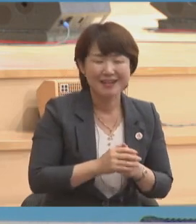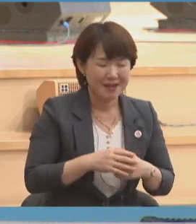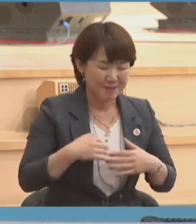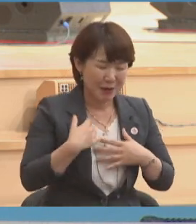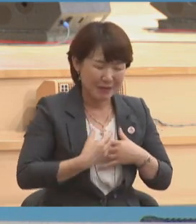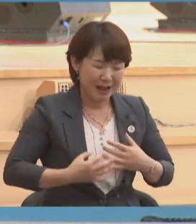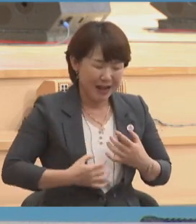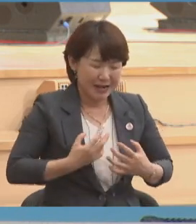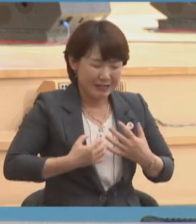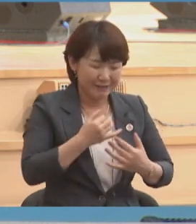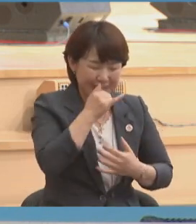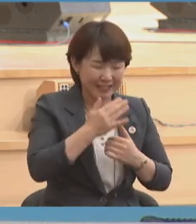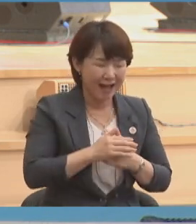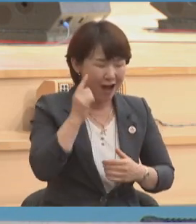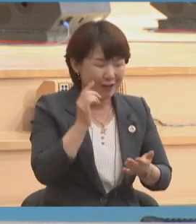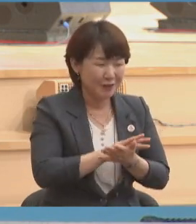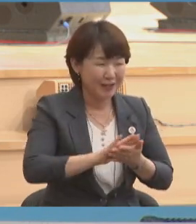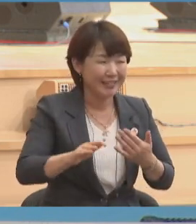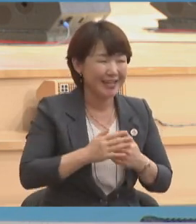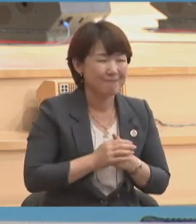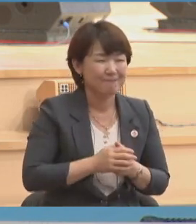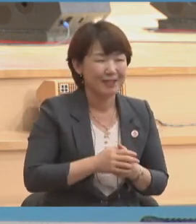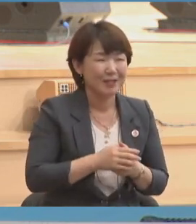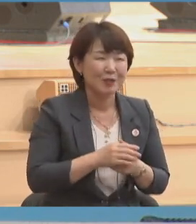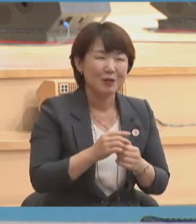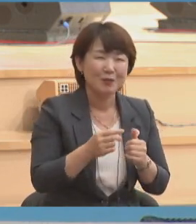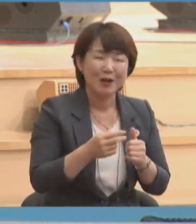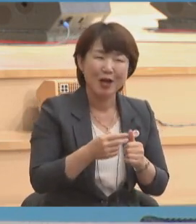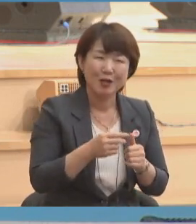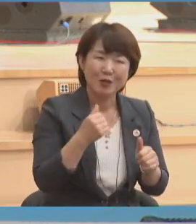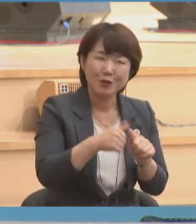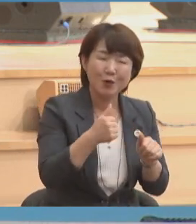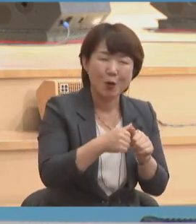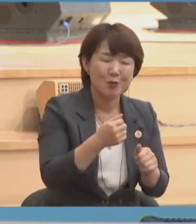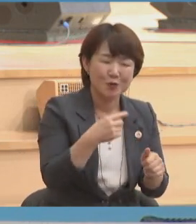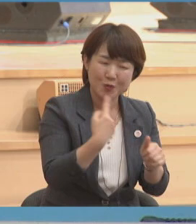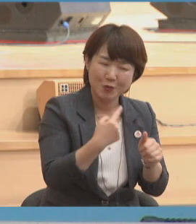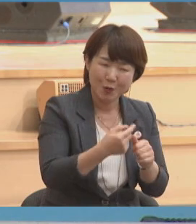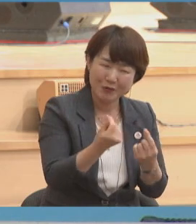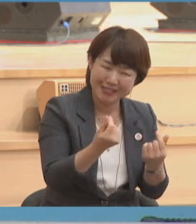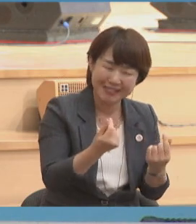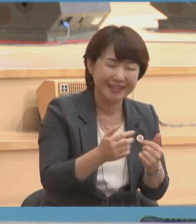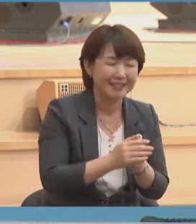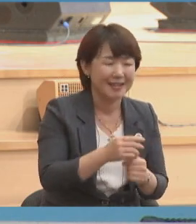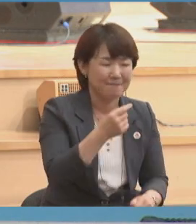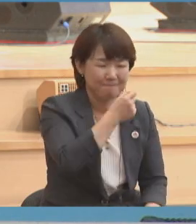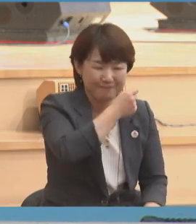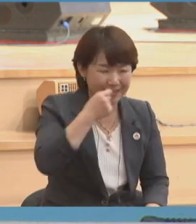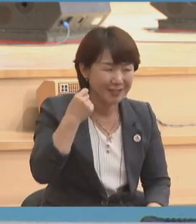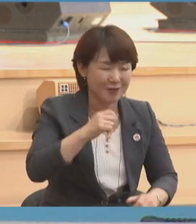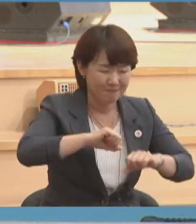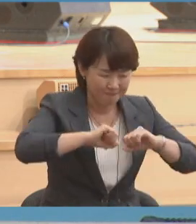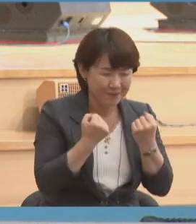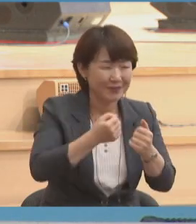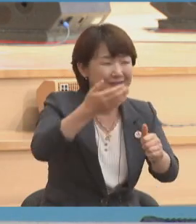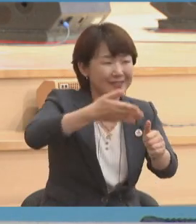막 이렇게 막 올라오는 게 있는데, 야, 욕 비슷한 거 한마디 하니까 기분이 없어졌네. 닥치고